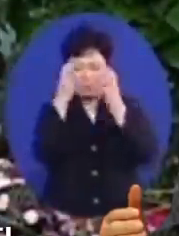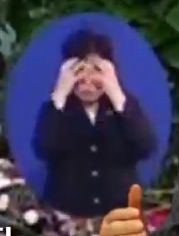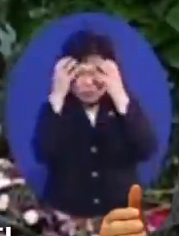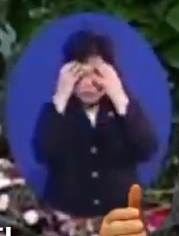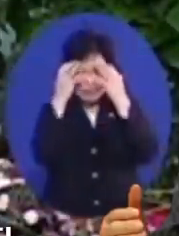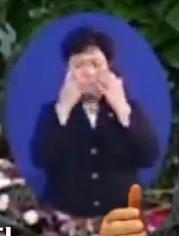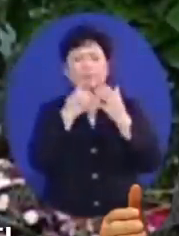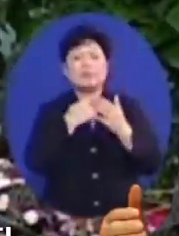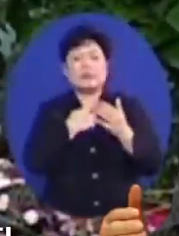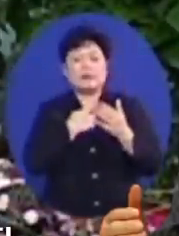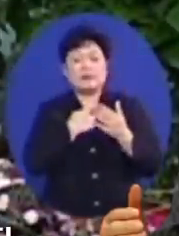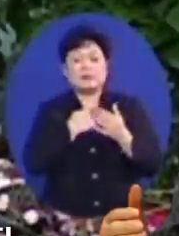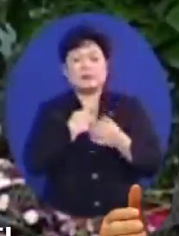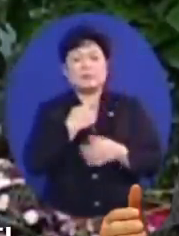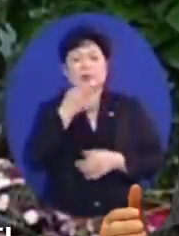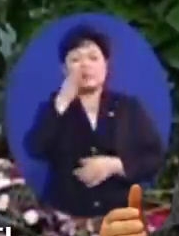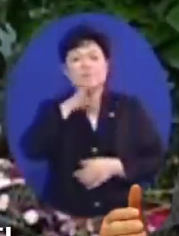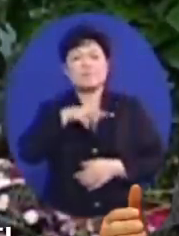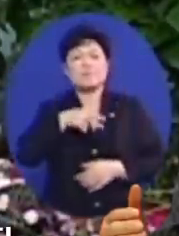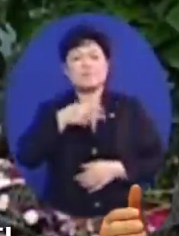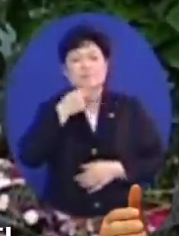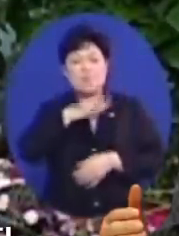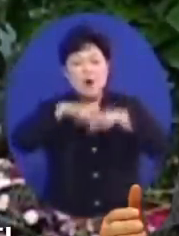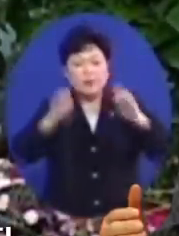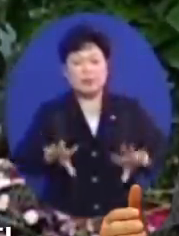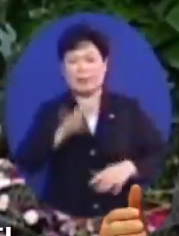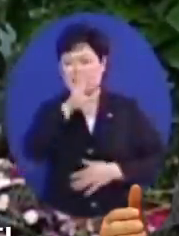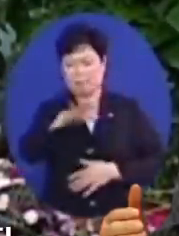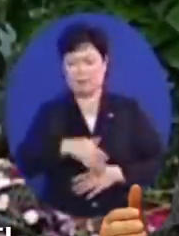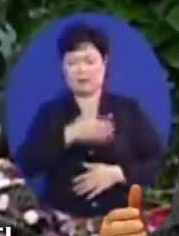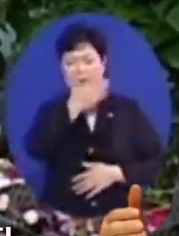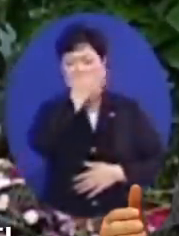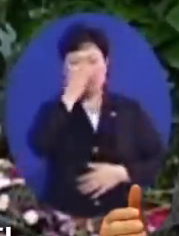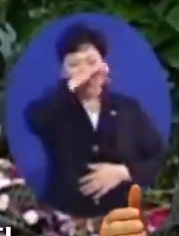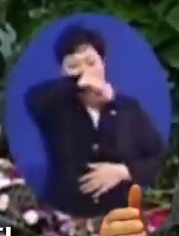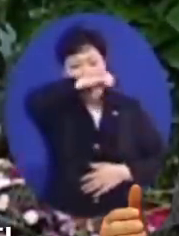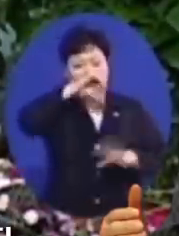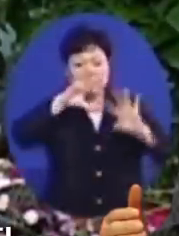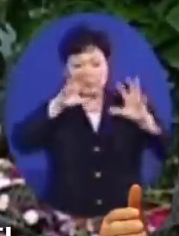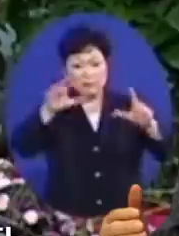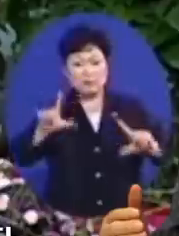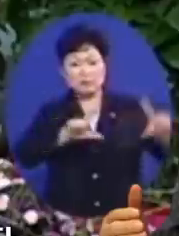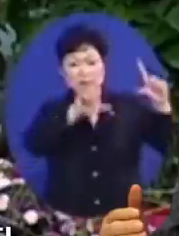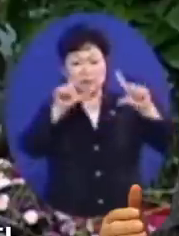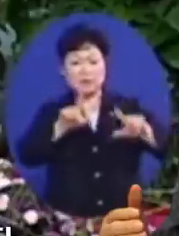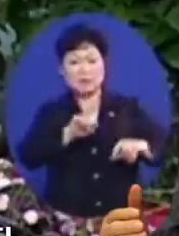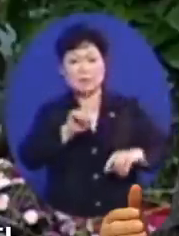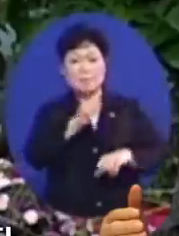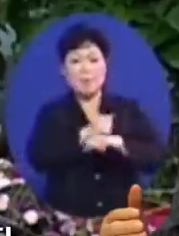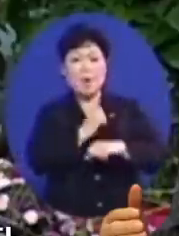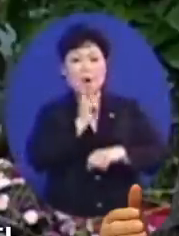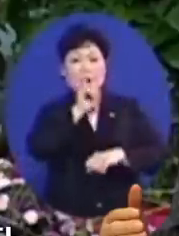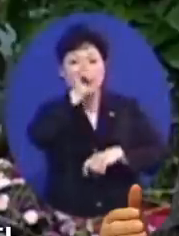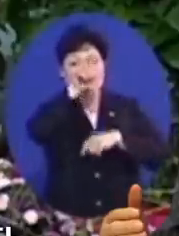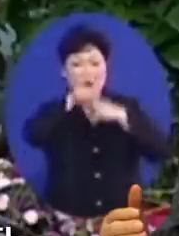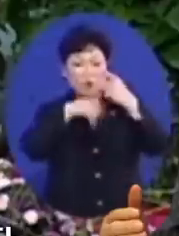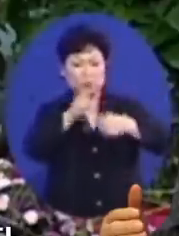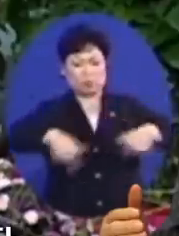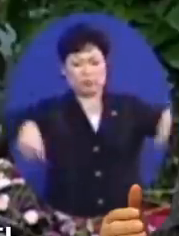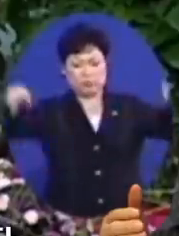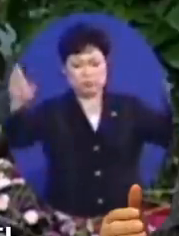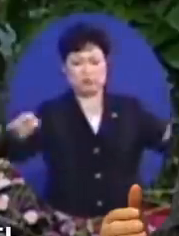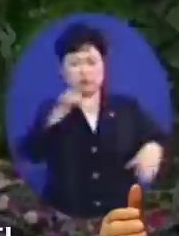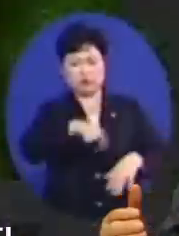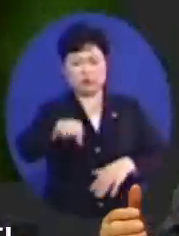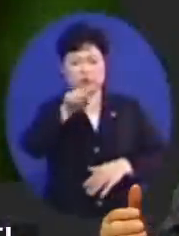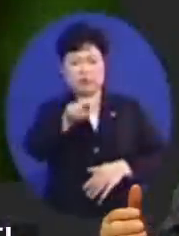것을 헛되게 해서는 안 되는 것입니다. 아프리카에 서식하는 독수리 중에 뱀잡이술이라는 이름을 가진 독수리가 있습니다.